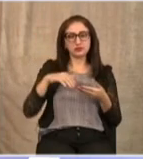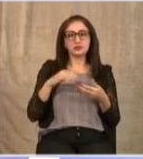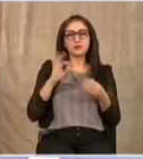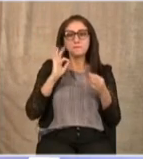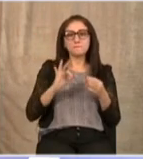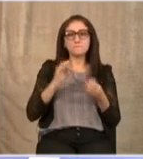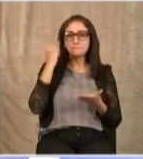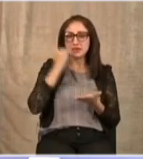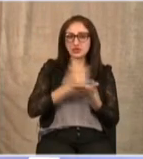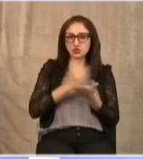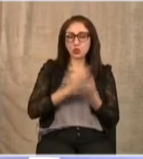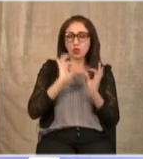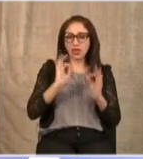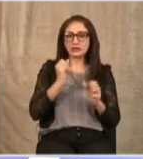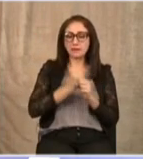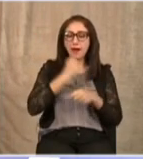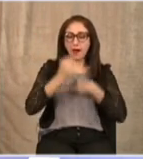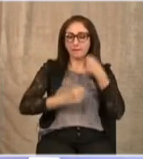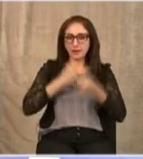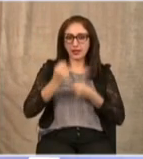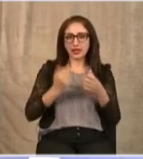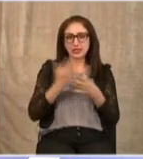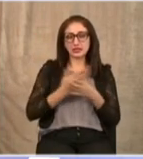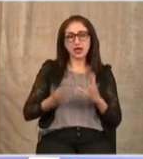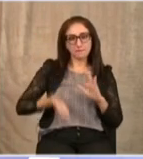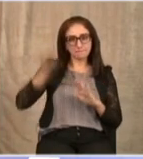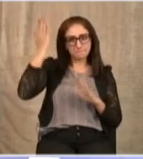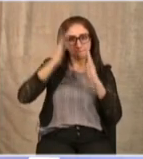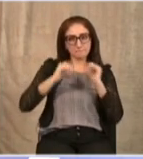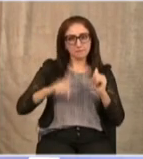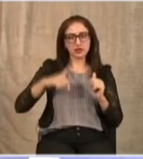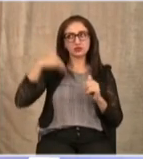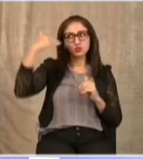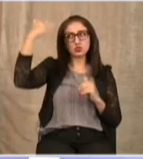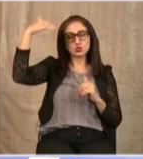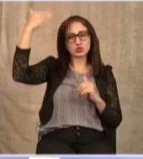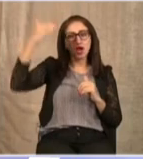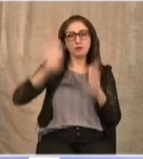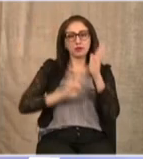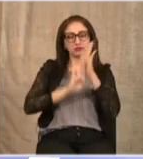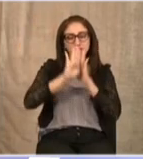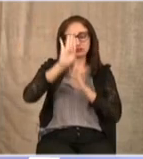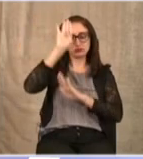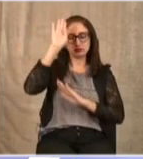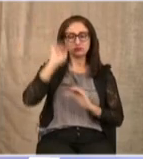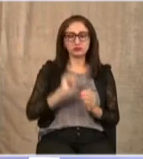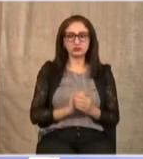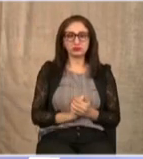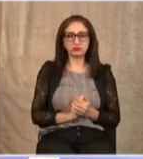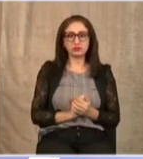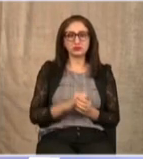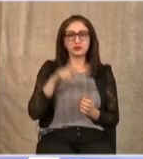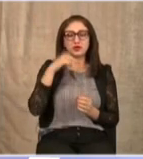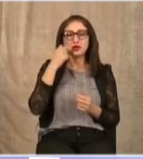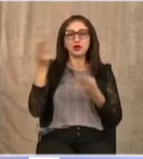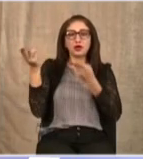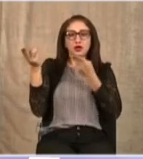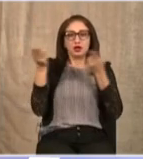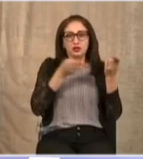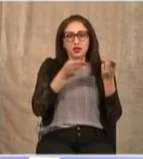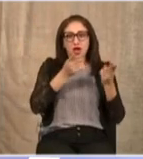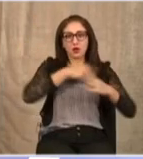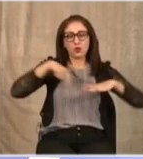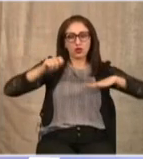هذه المسؤوليه من اجل رفعه الوطن ومستقبله اسمحوا لي بدعوه سياده